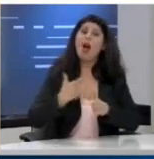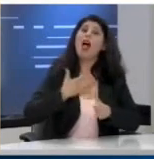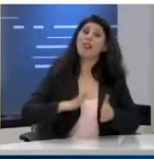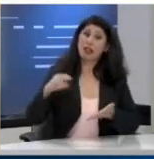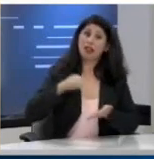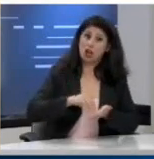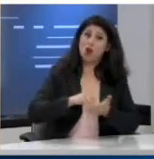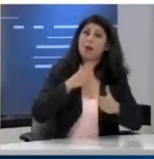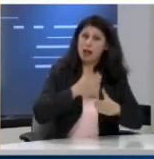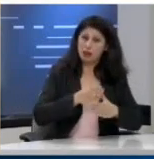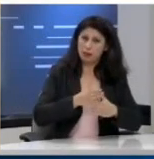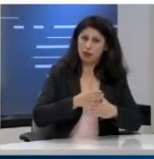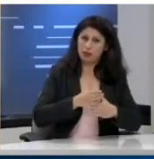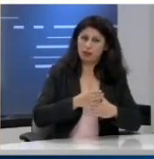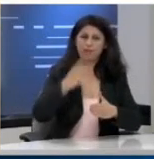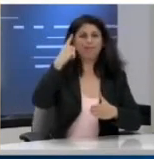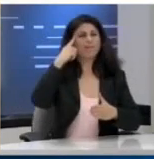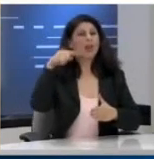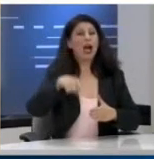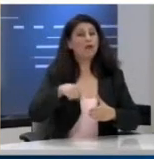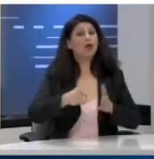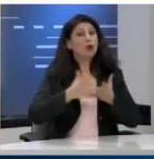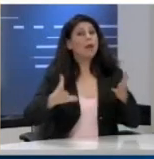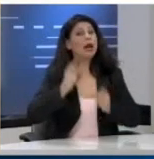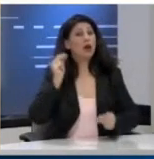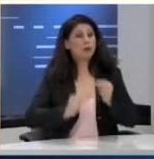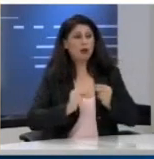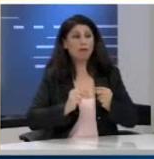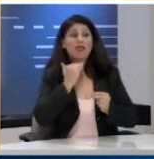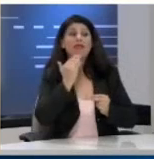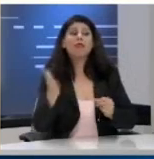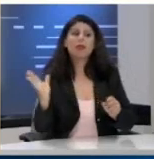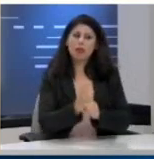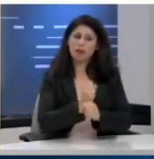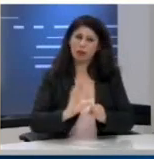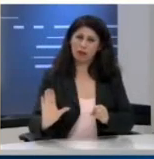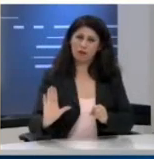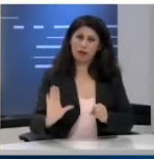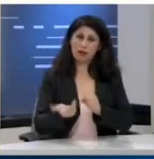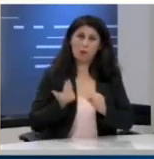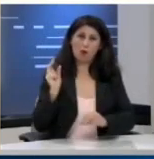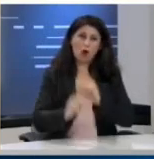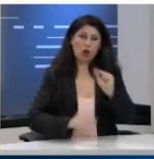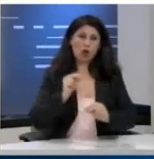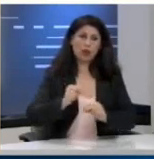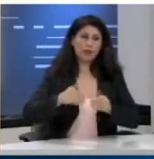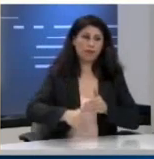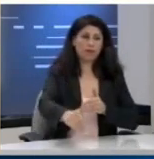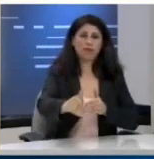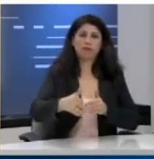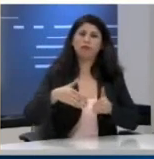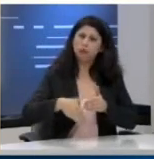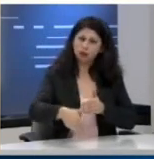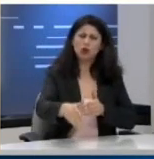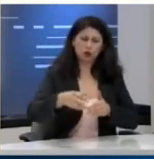θέλετε επίσης να κρύψετε, και νομίζω ότι αυτό είναι το μεγάλο σας πρόβλημα, διότι δεν θα το καταφέρετε στην προεκλογική περίοδο, στην πορεία προς τις